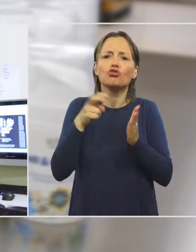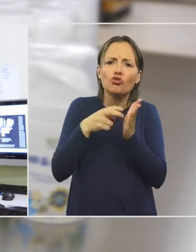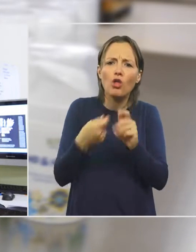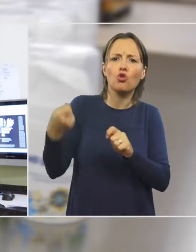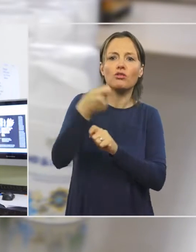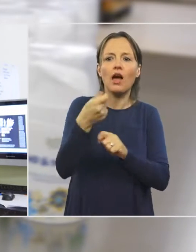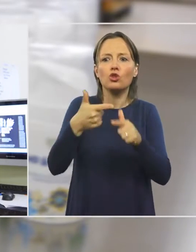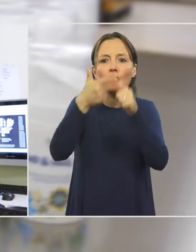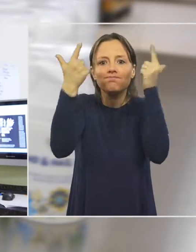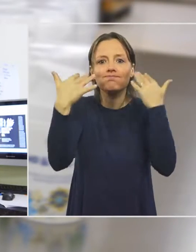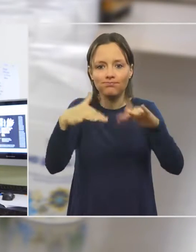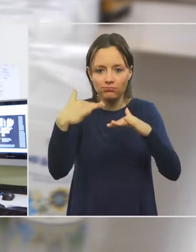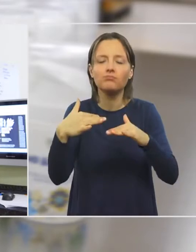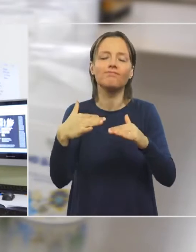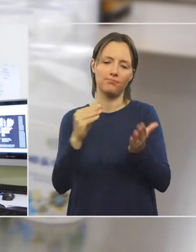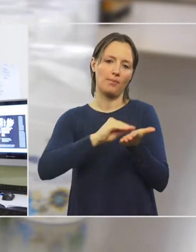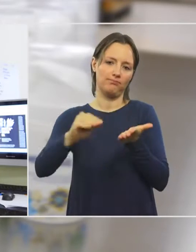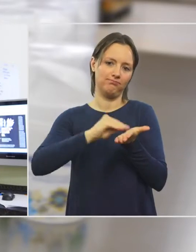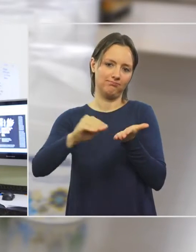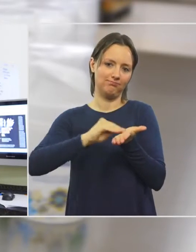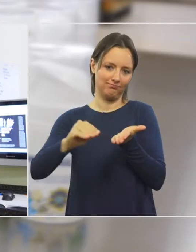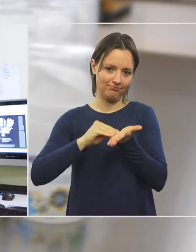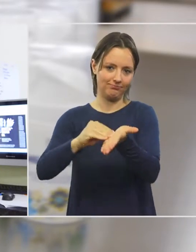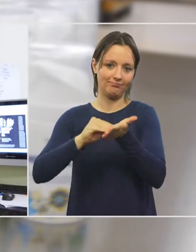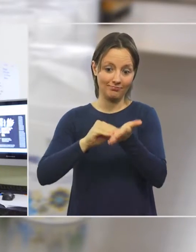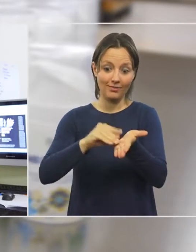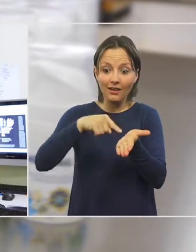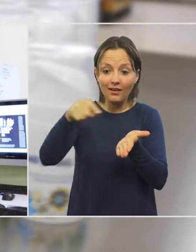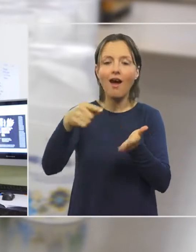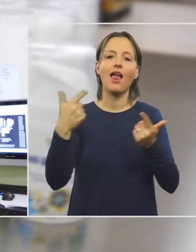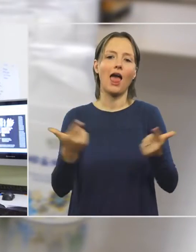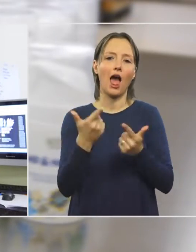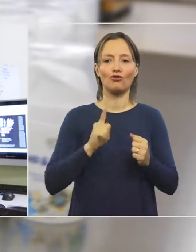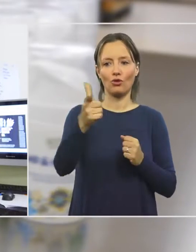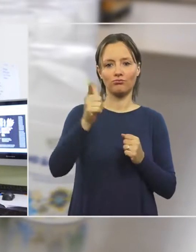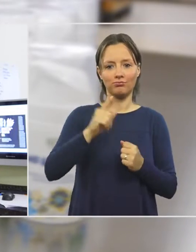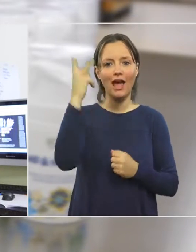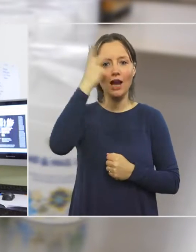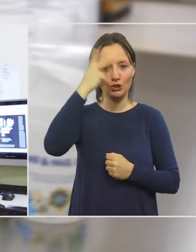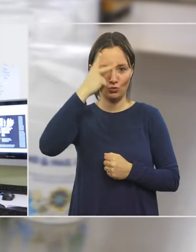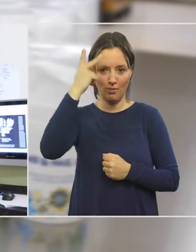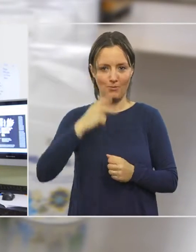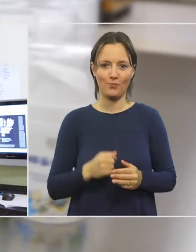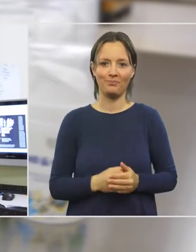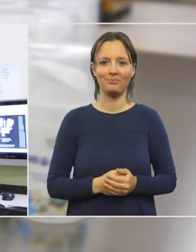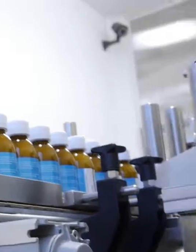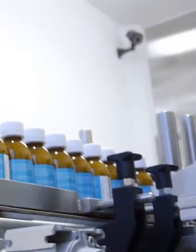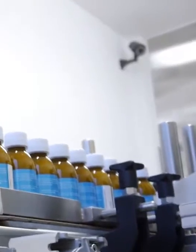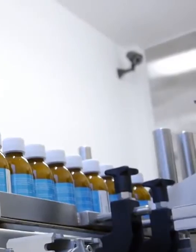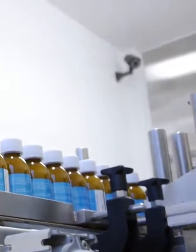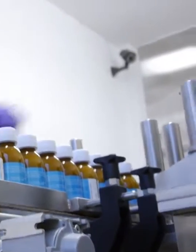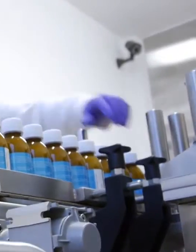kaj dodatno razjasniti, pisno korespondenco, da na ta način se lažje potem drugega